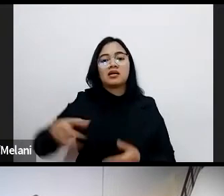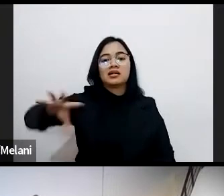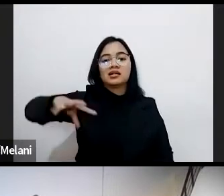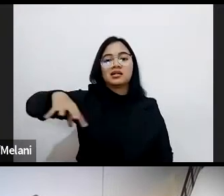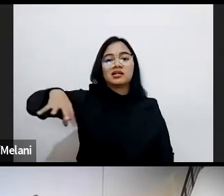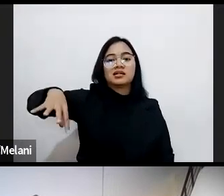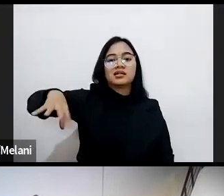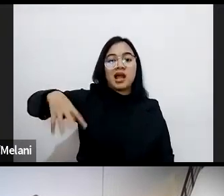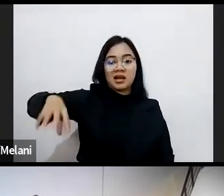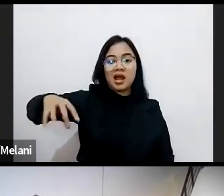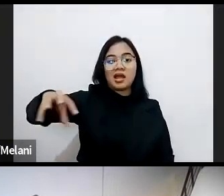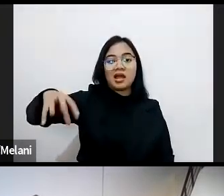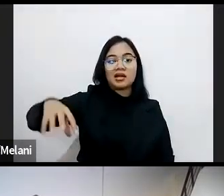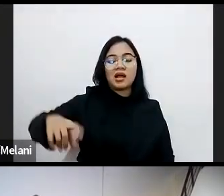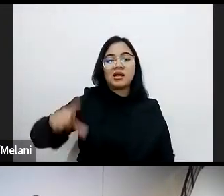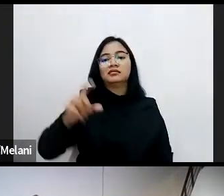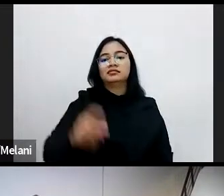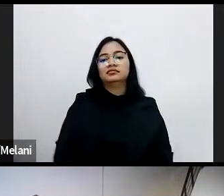memang